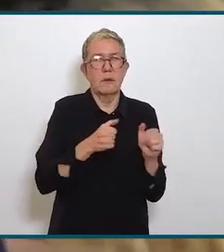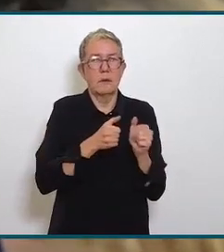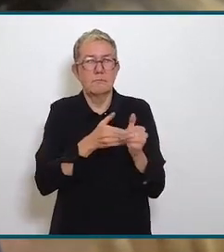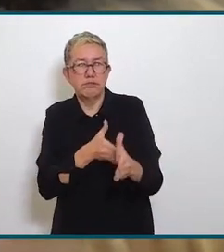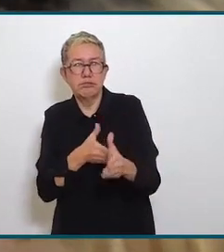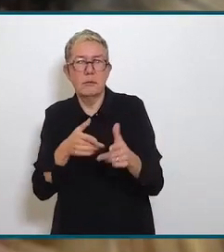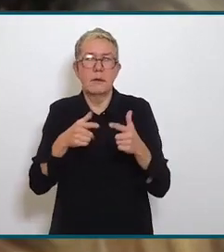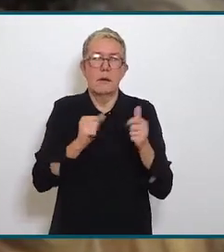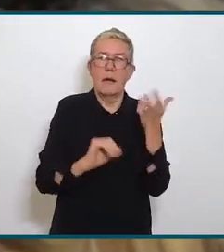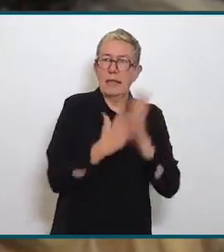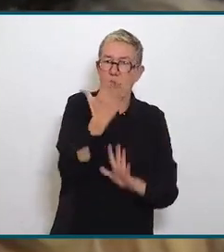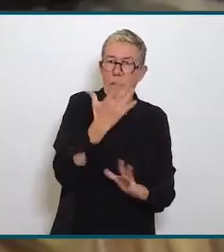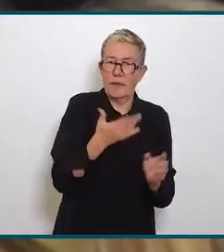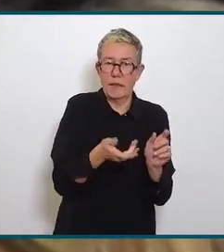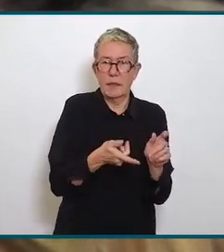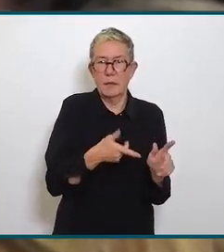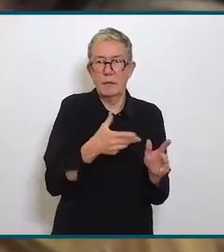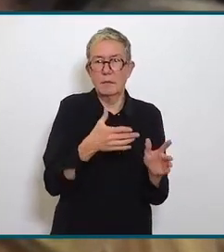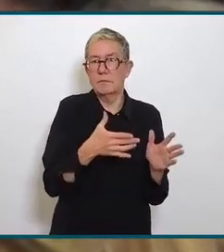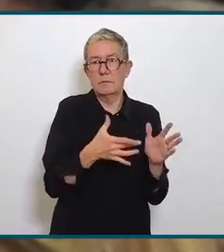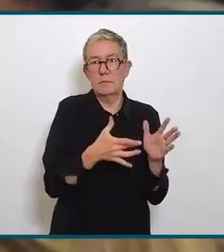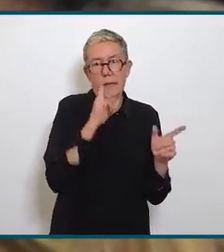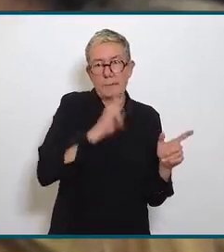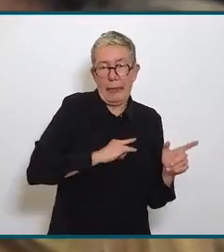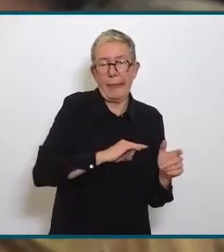les incendies volontaires qui ont parfois été commis.